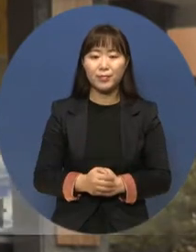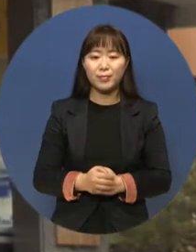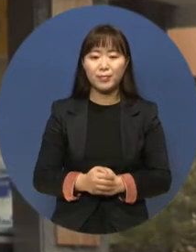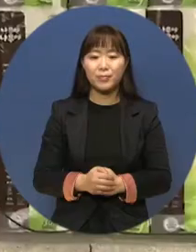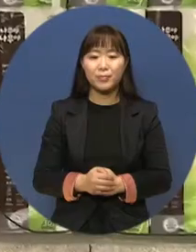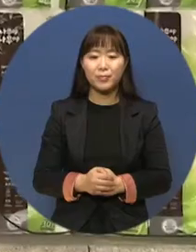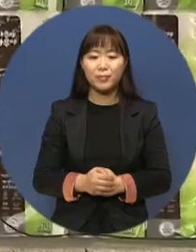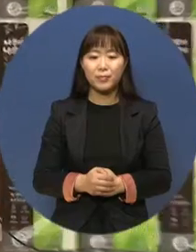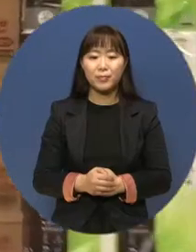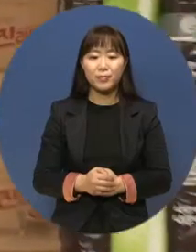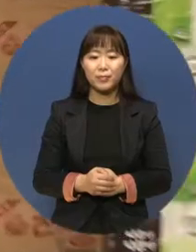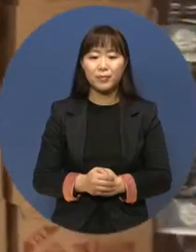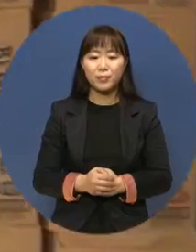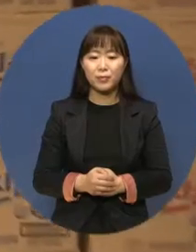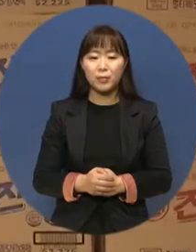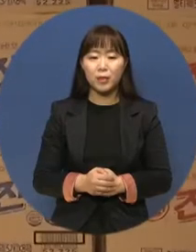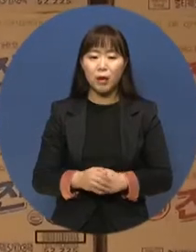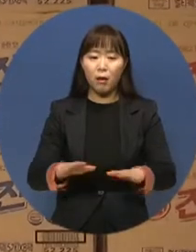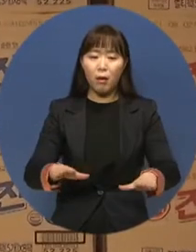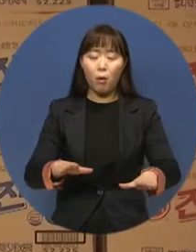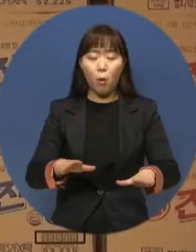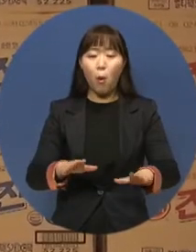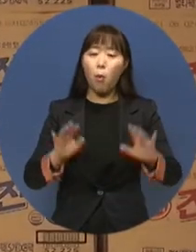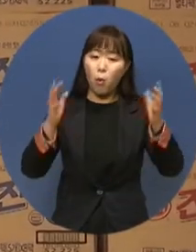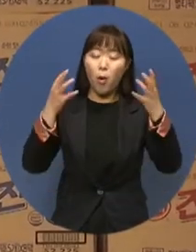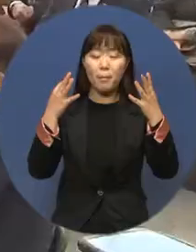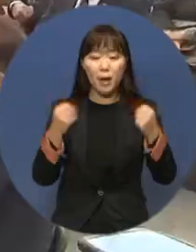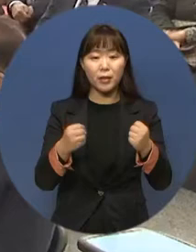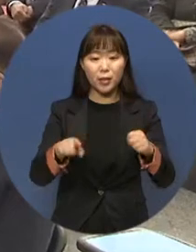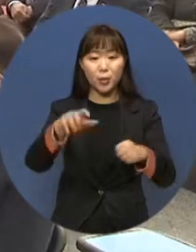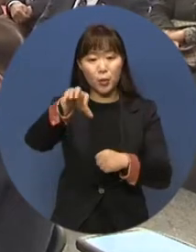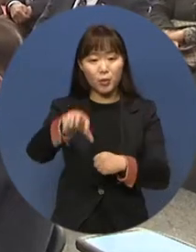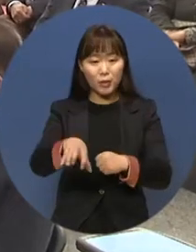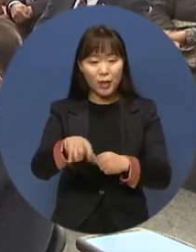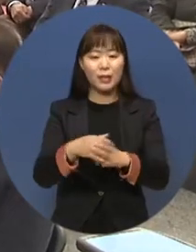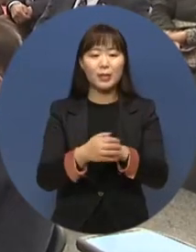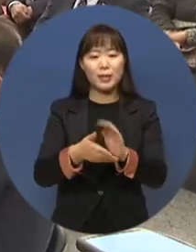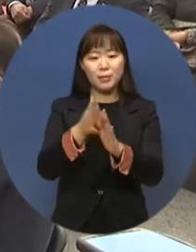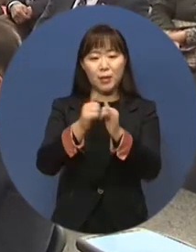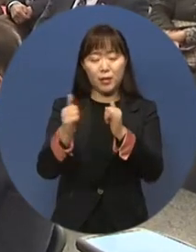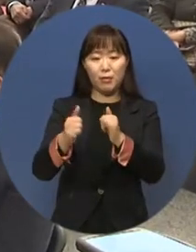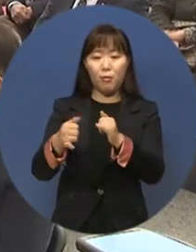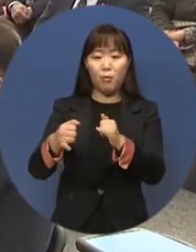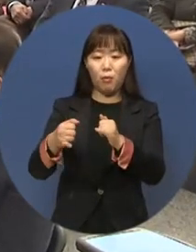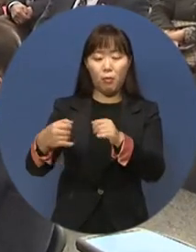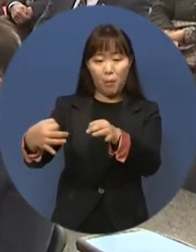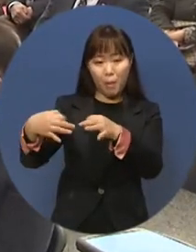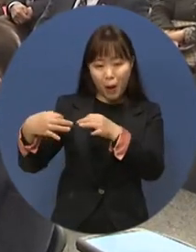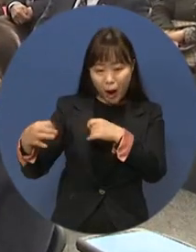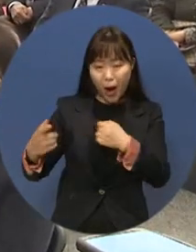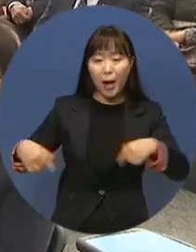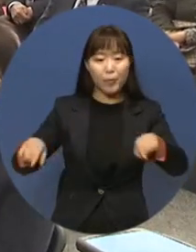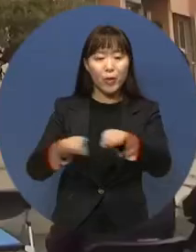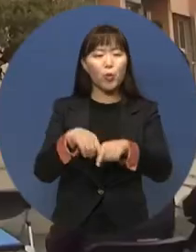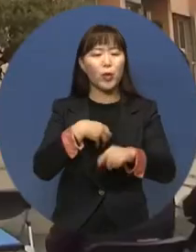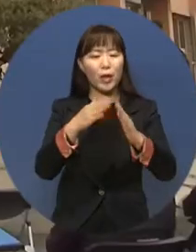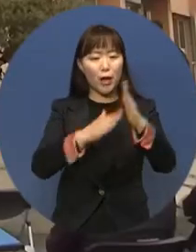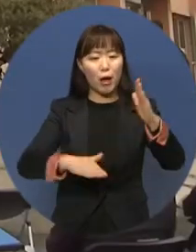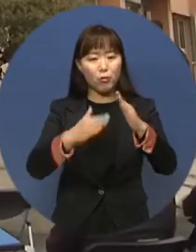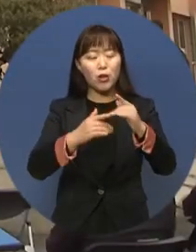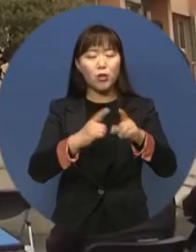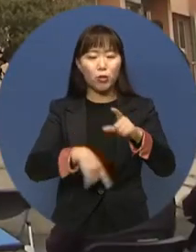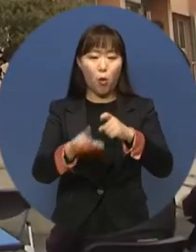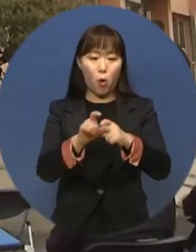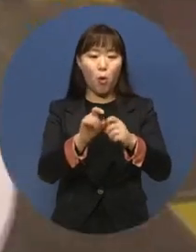하겠습니다. 시는 이미 폭발적인 호응을 얻고 있는 나눔곳간에 시민들의 기부 릴레이를 더해 위기 가구를 확대